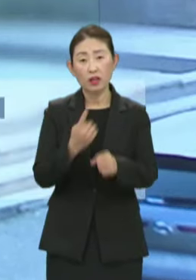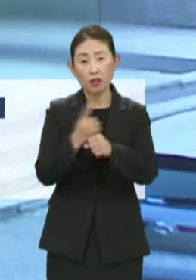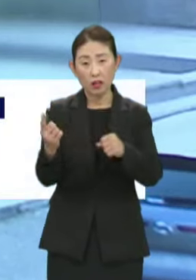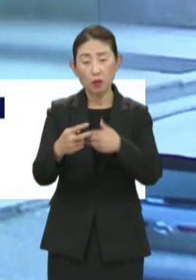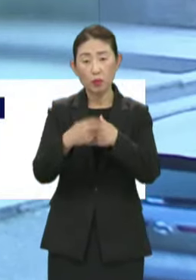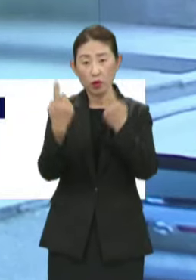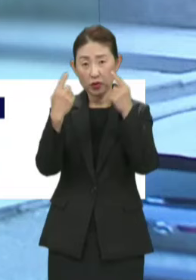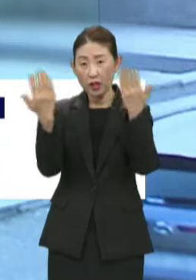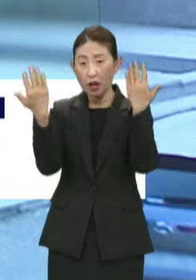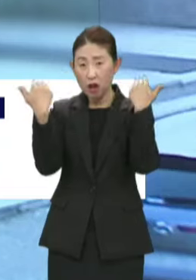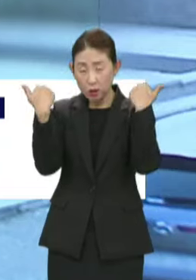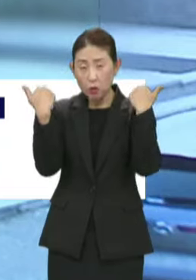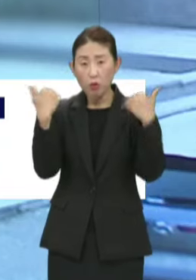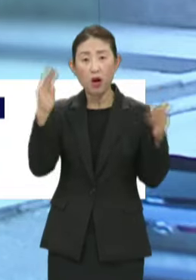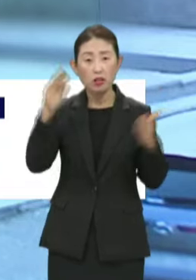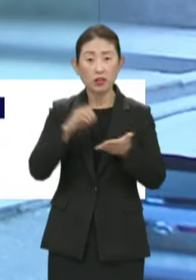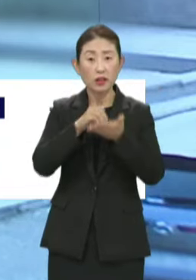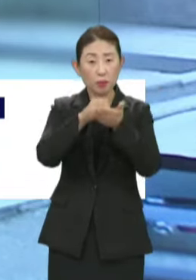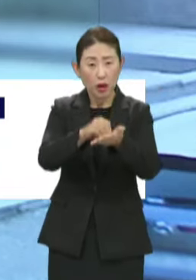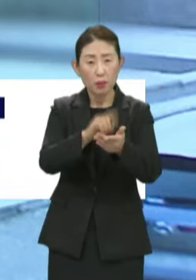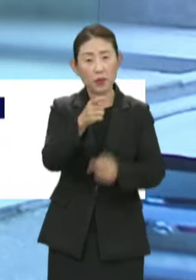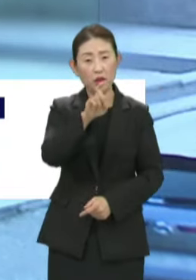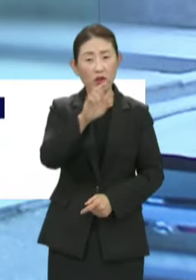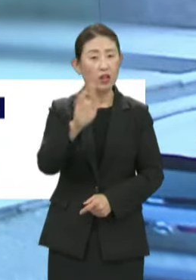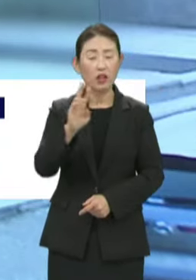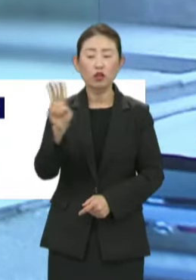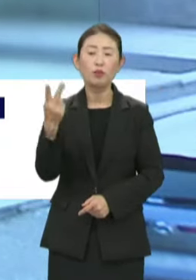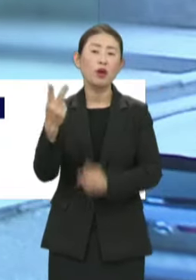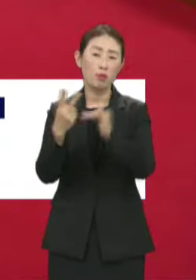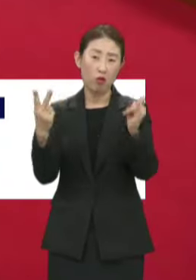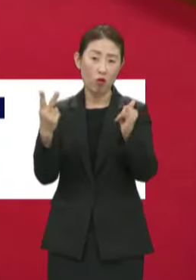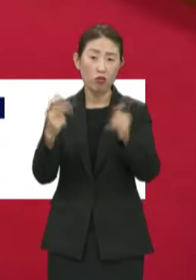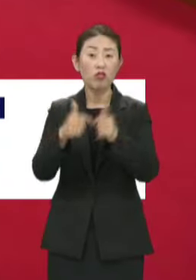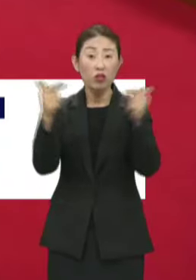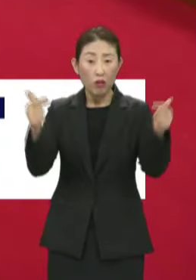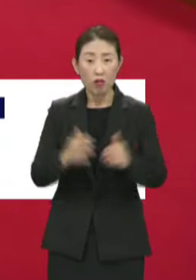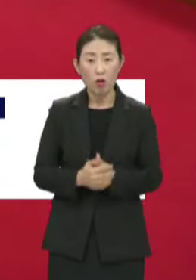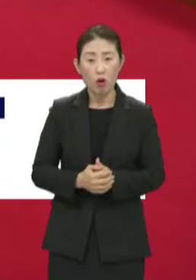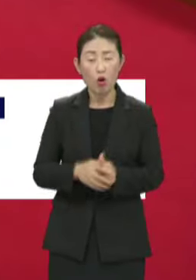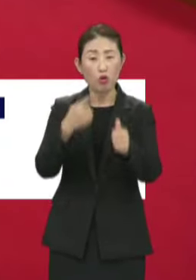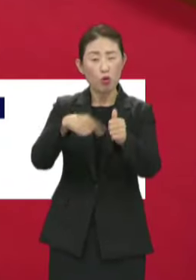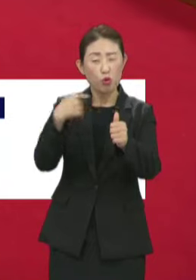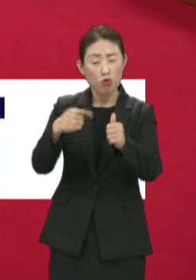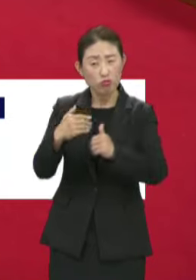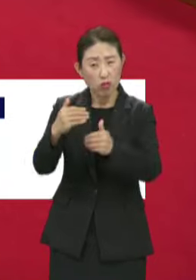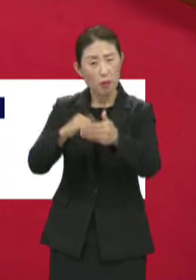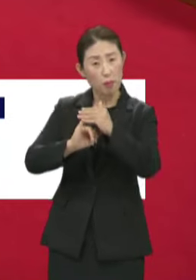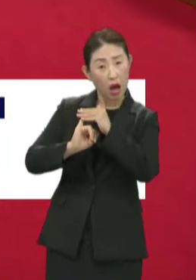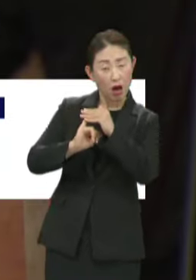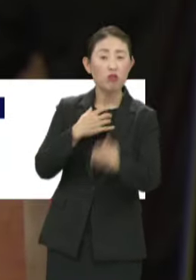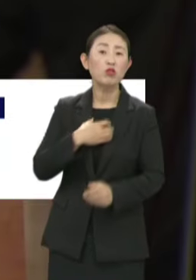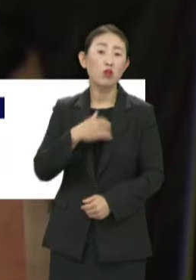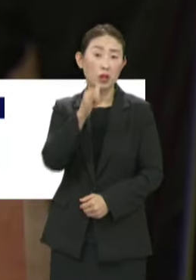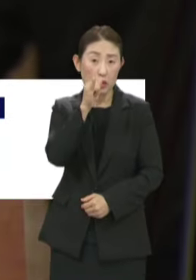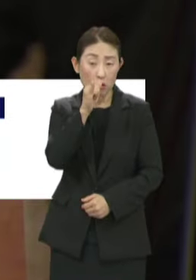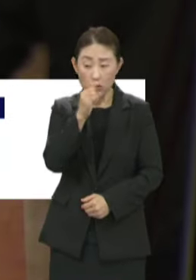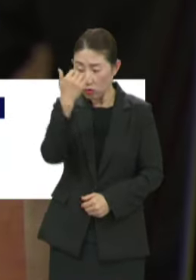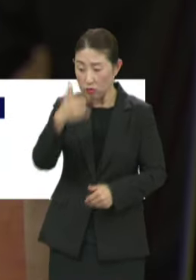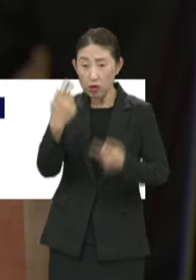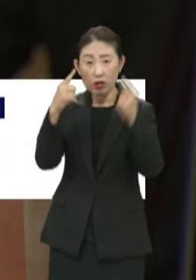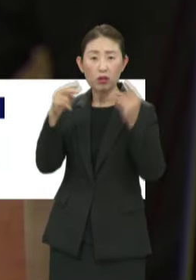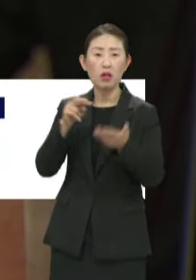내년도 의대 입학 정원이 110명에서 200명으로 2배 가까이 늘면서 교육에 차질을 빚을 것이란 우려와 관련해